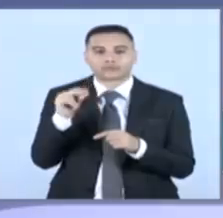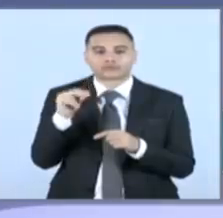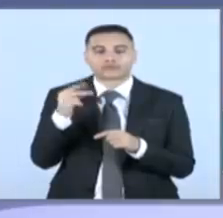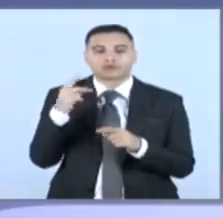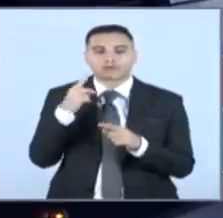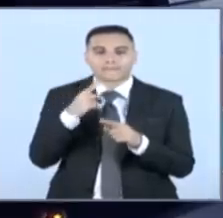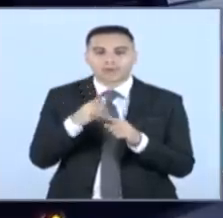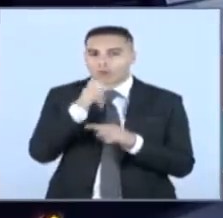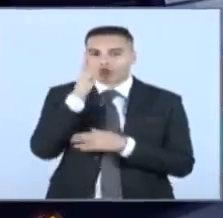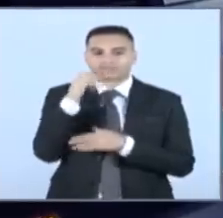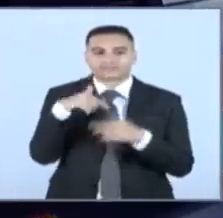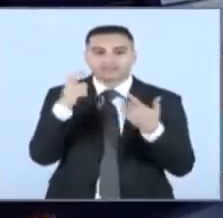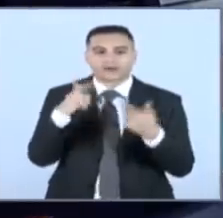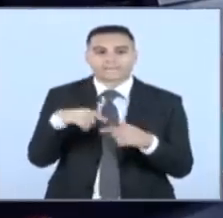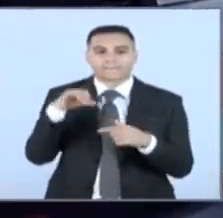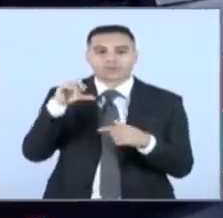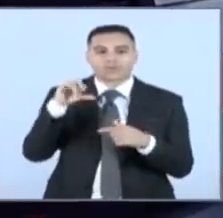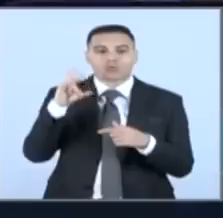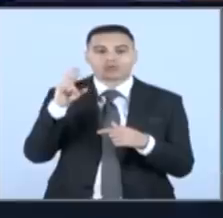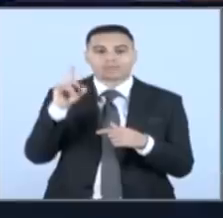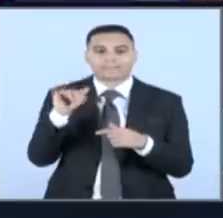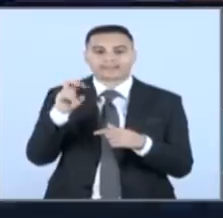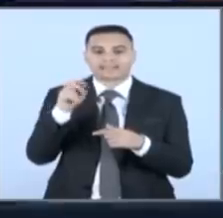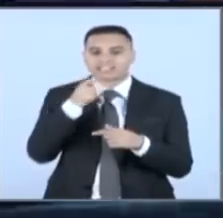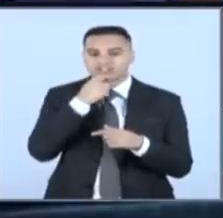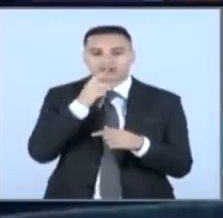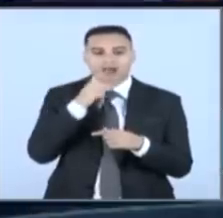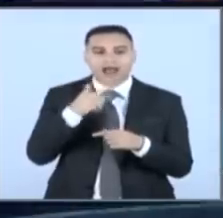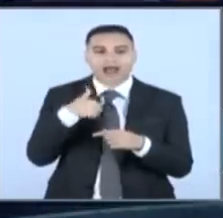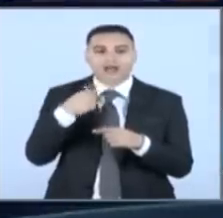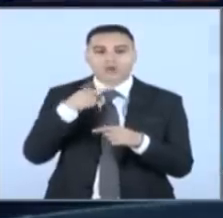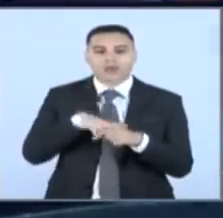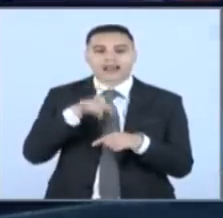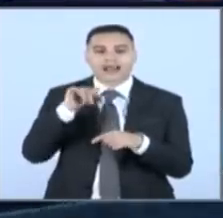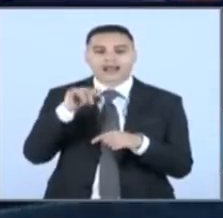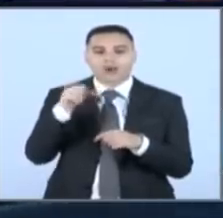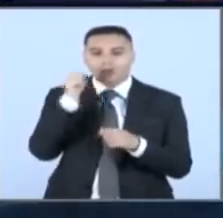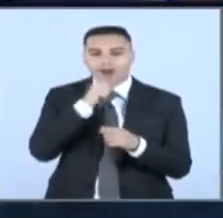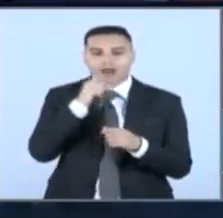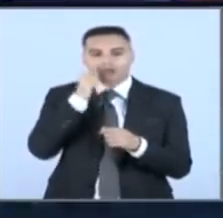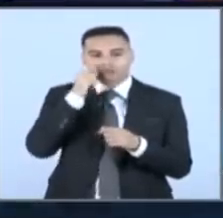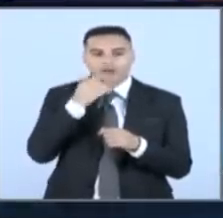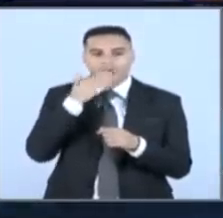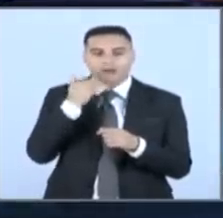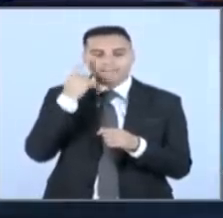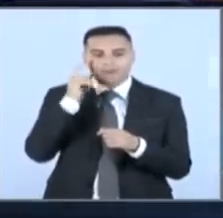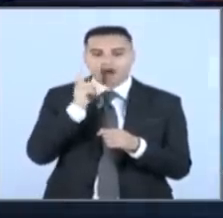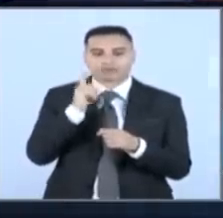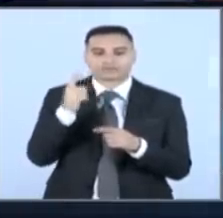220. صح. ما هي اللغة الرسمية في دولة موزمبيق؟ إنجليزية. غلط. أنا وليلى هي أغنية المطرب عربي، فمن هو؟